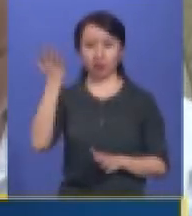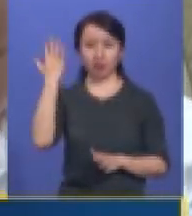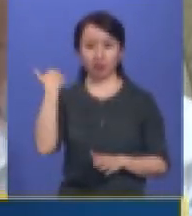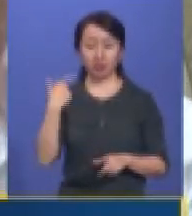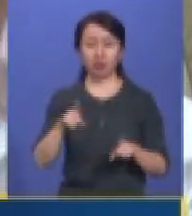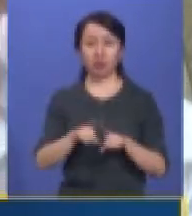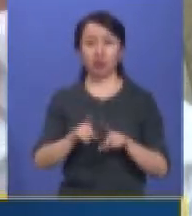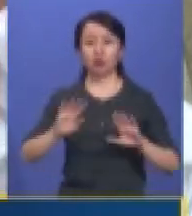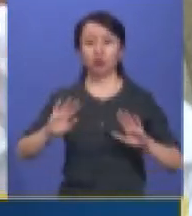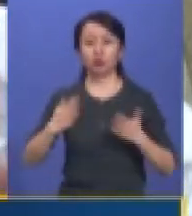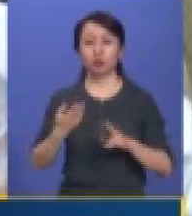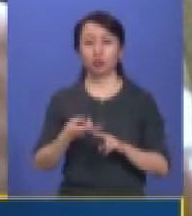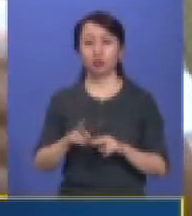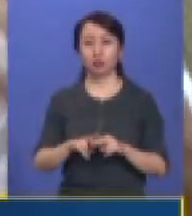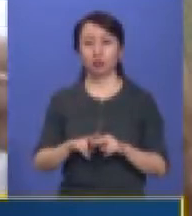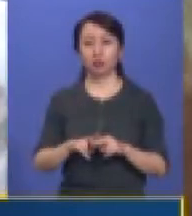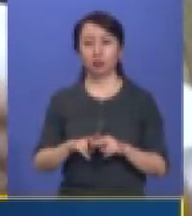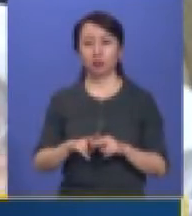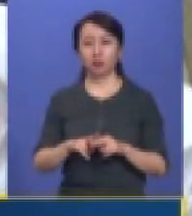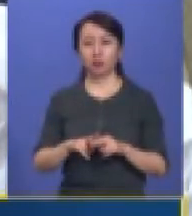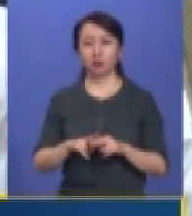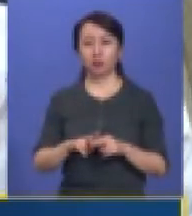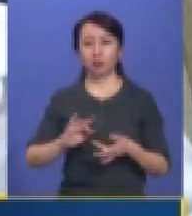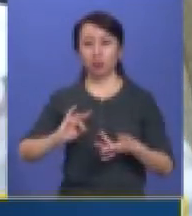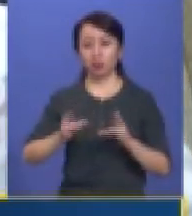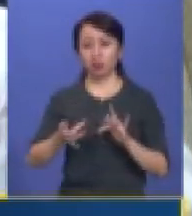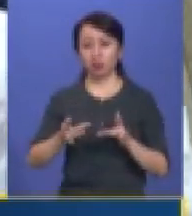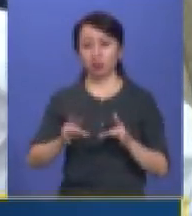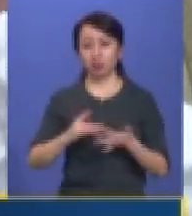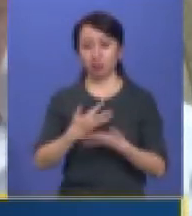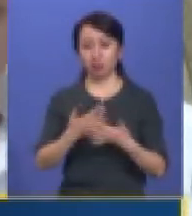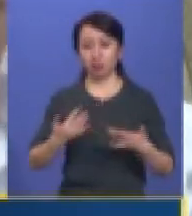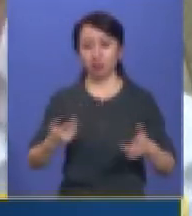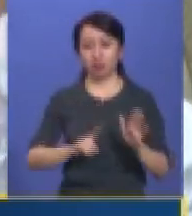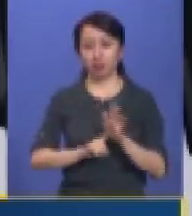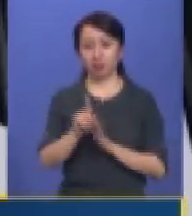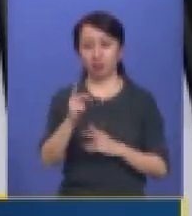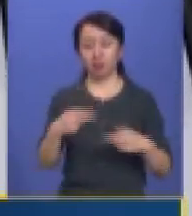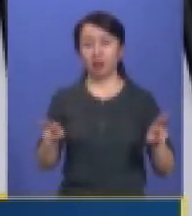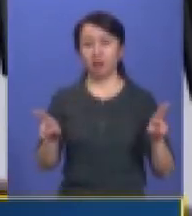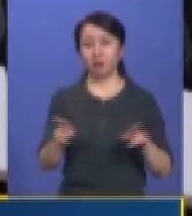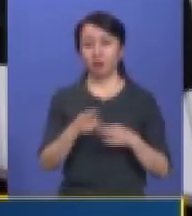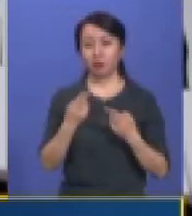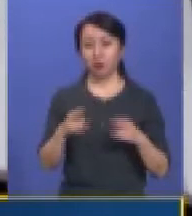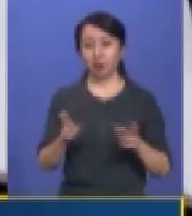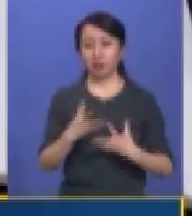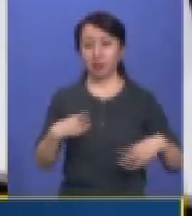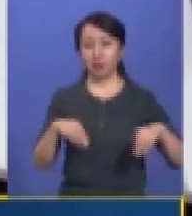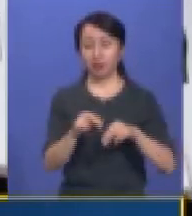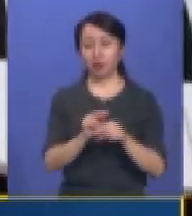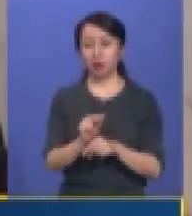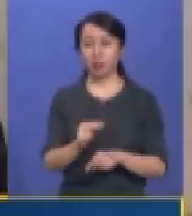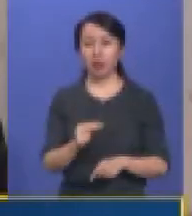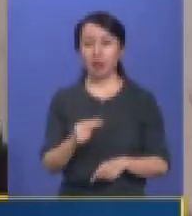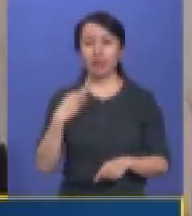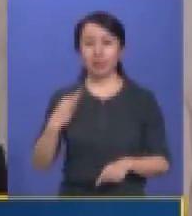так получилось, что вот эти пошли, эти минусовки через интернет. Вот я ее стала петь. Семья Меркель воспитали сына и